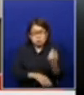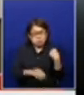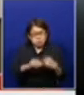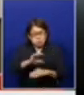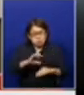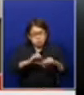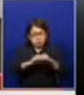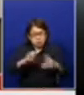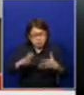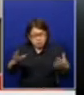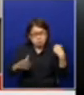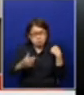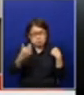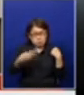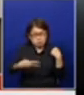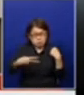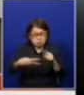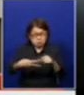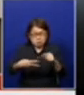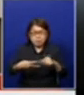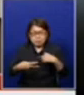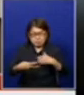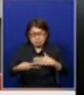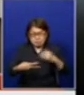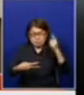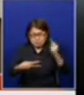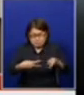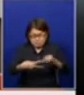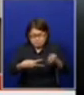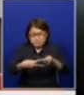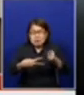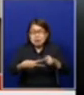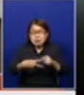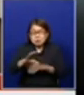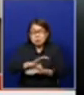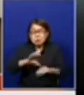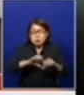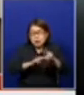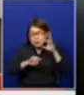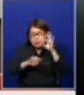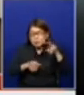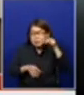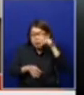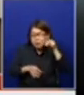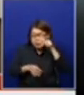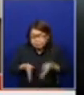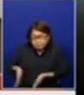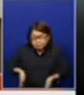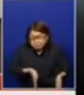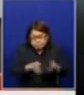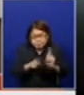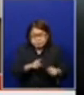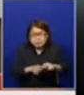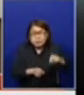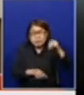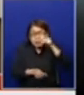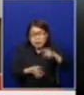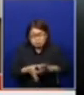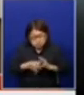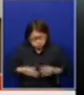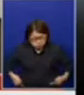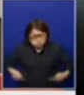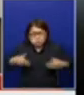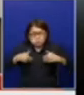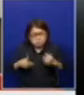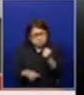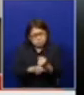การที่ผมคิดได้โครงการเรื่องน้ำน้ำคือชีวิตคุณคิดเกษตรแบบไหนก็แล้ว